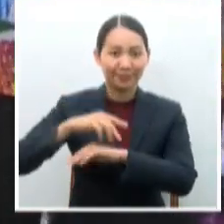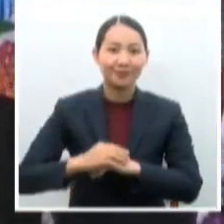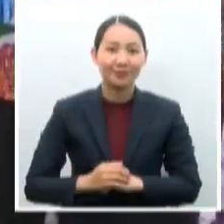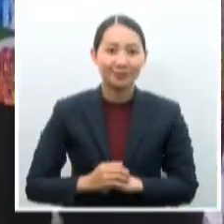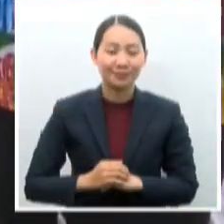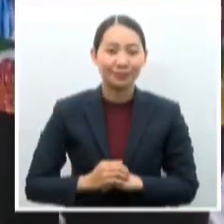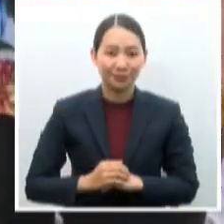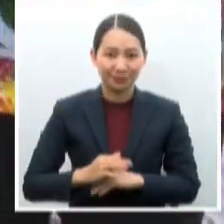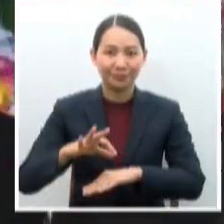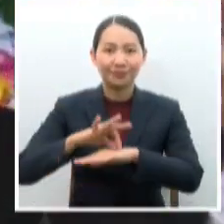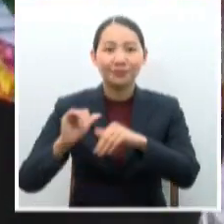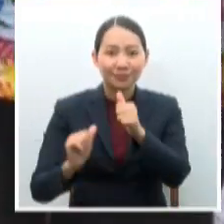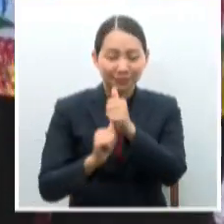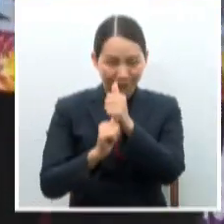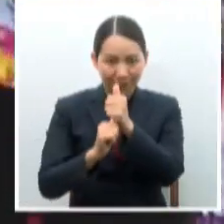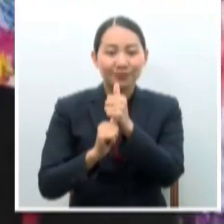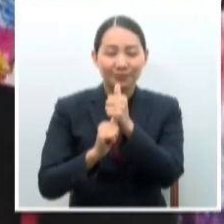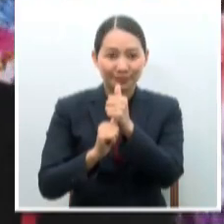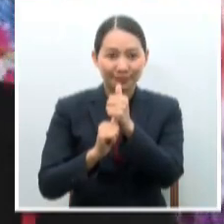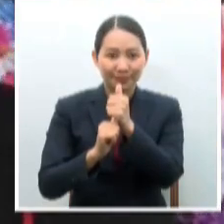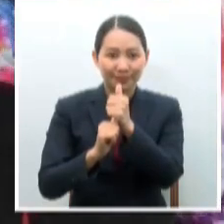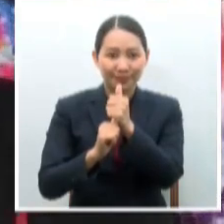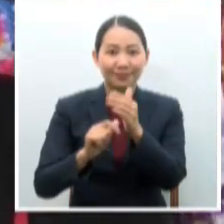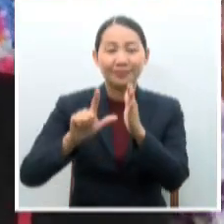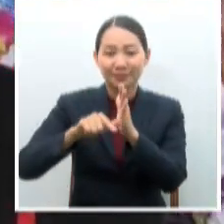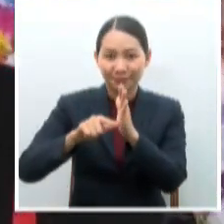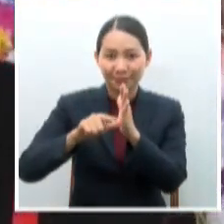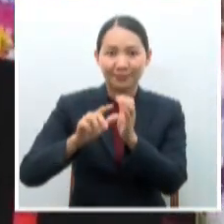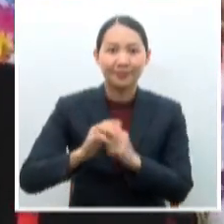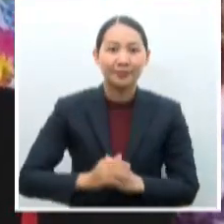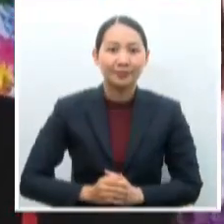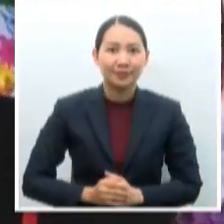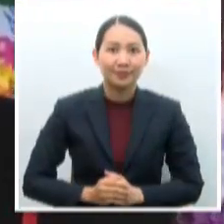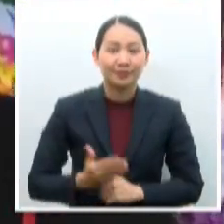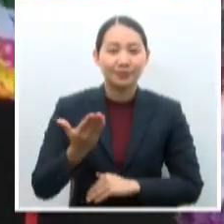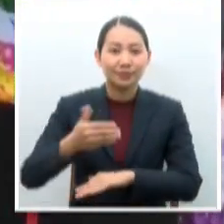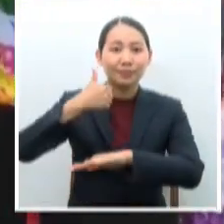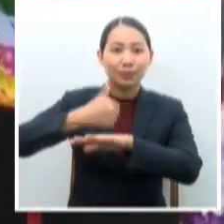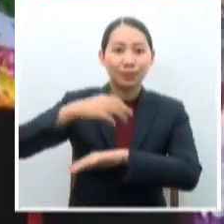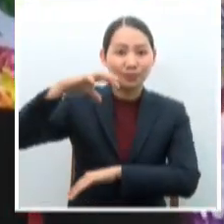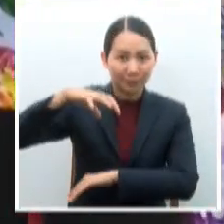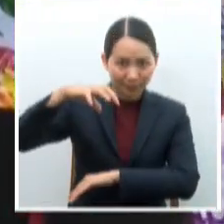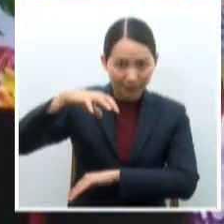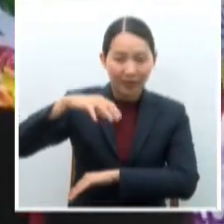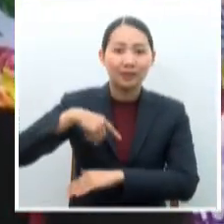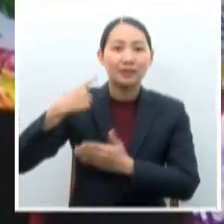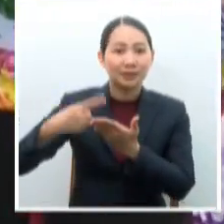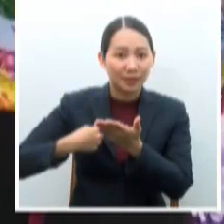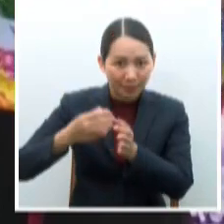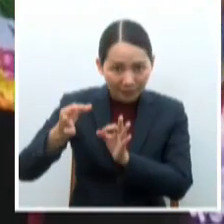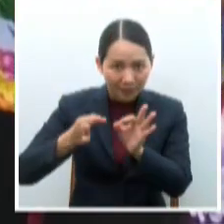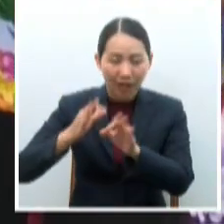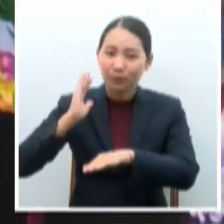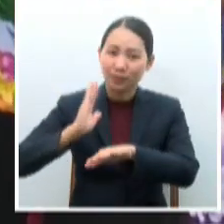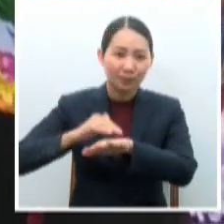ผู้ช่วยเลขาธิการท่านพอสำนักท่านที่ปรึกษาท่านผู้เชี่ยวชา